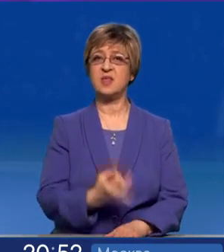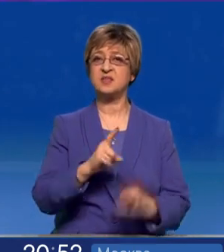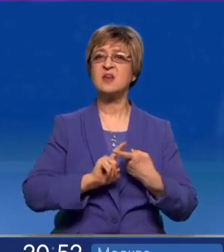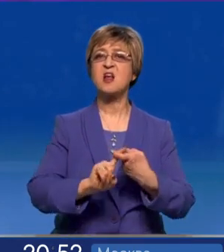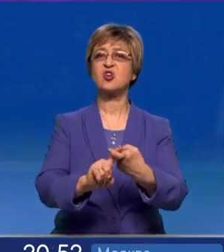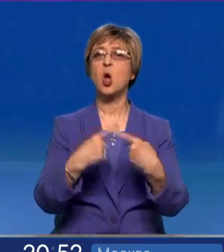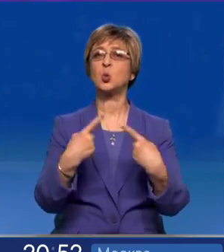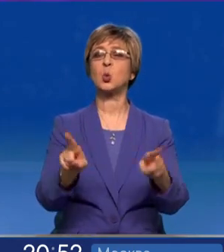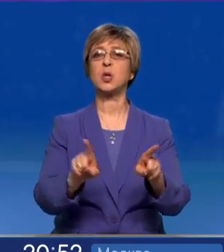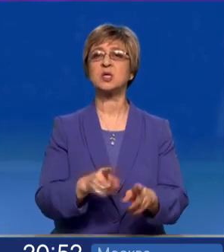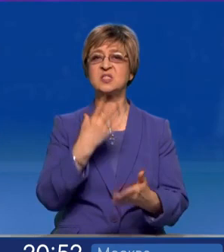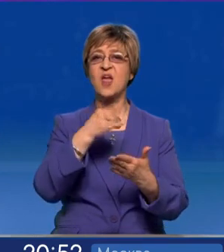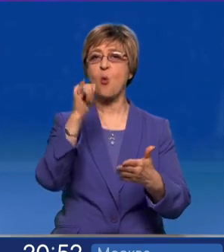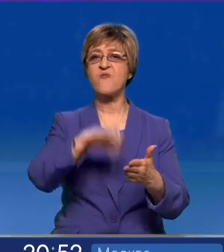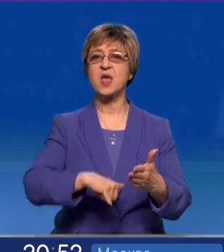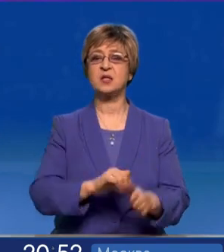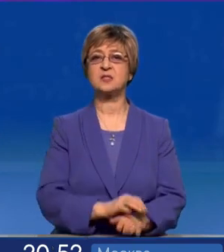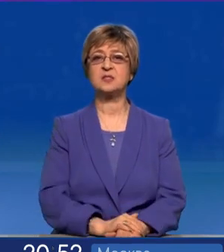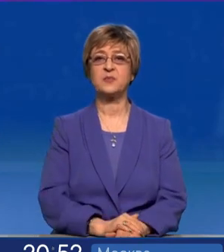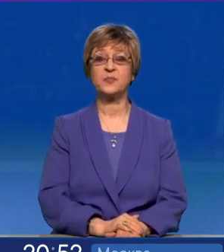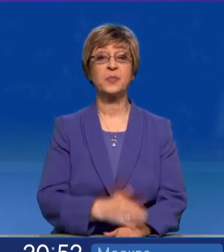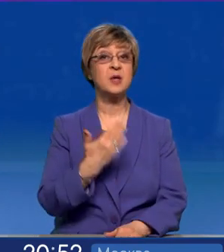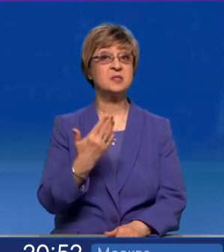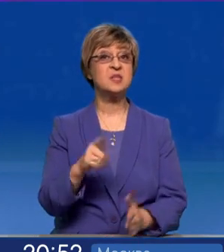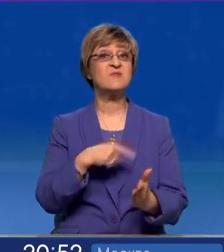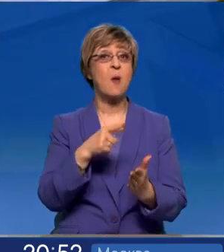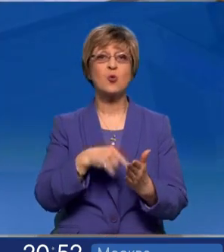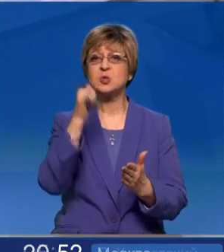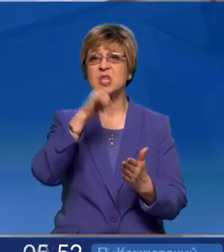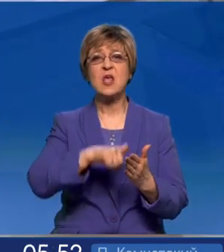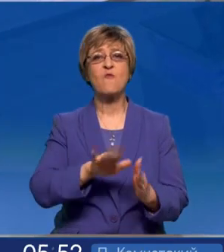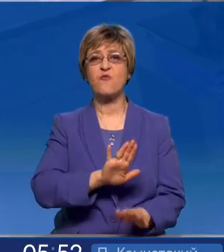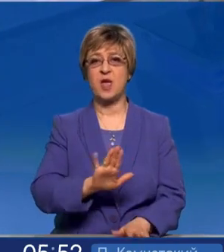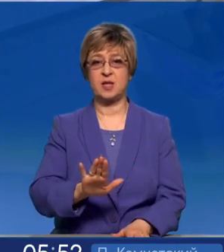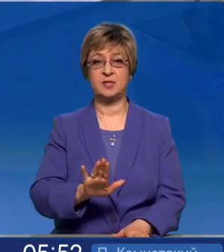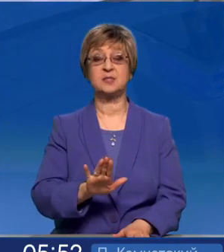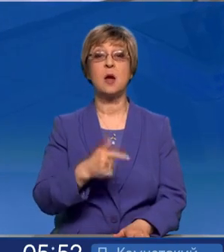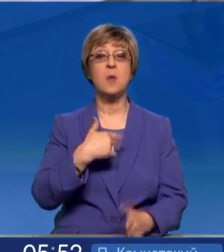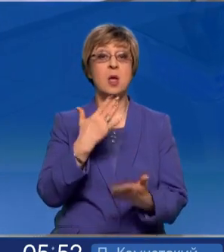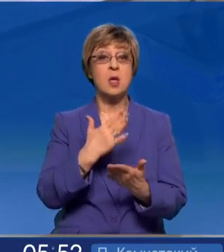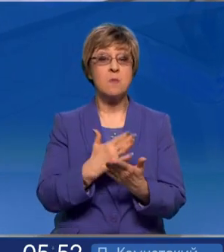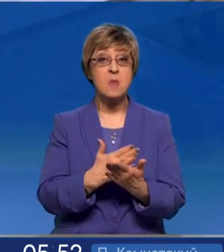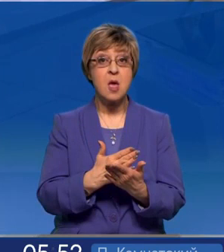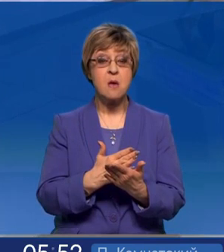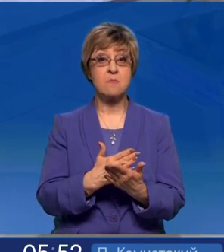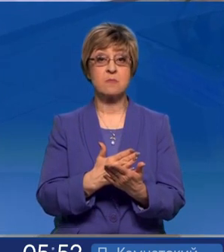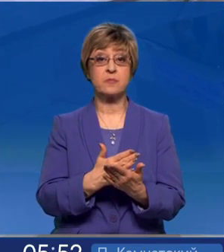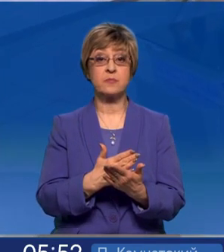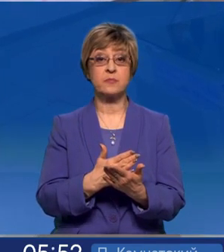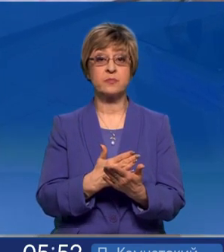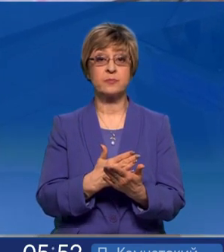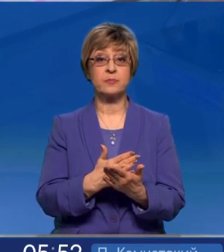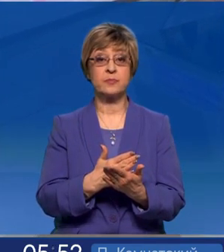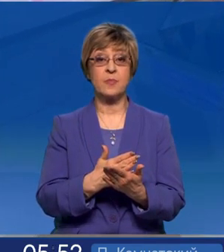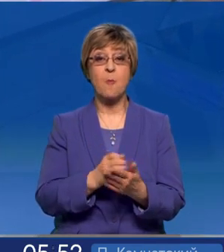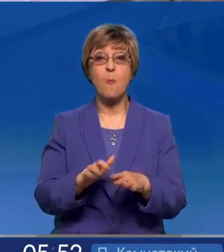Ну, во-первых, тут вопрос, мне кажется, даже не в уверенности. Потому что мы имеем перед собой и... тотально